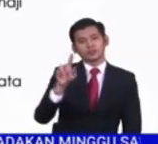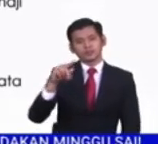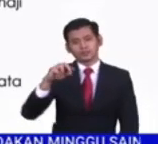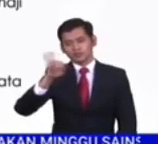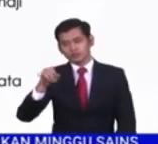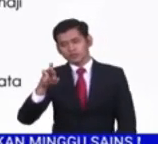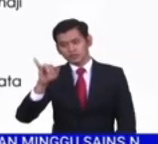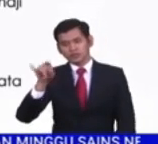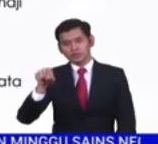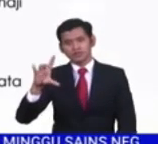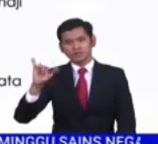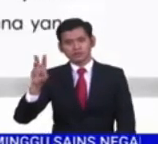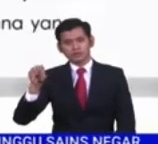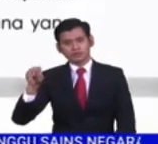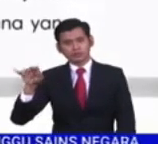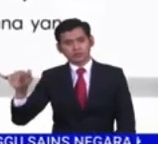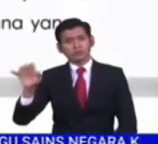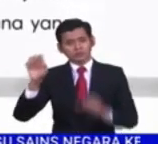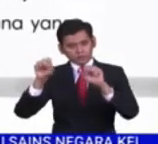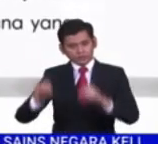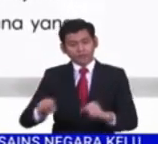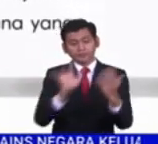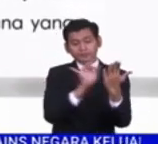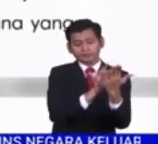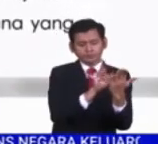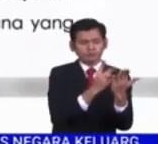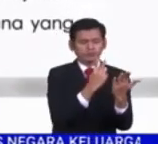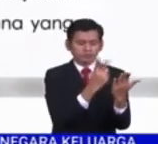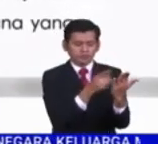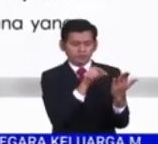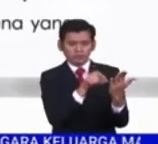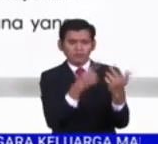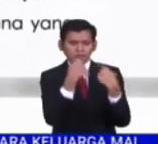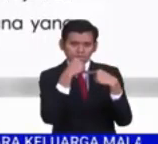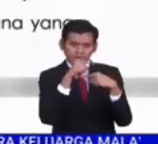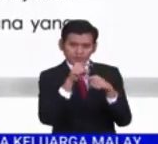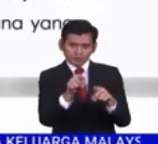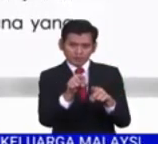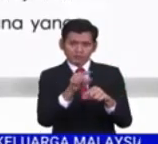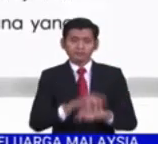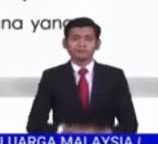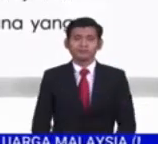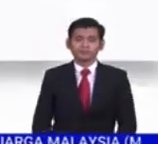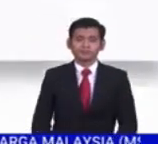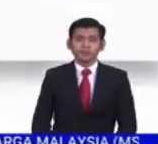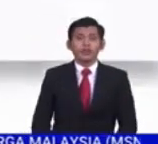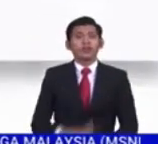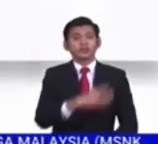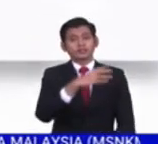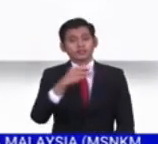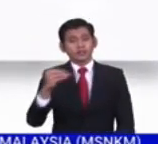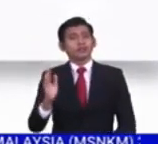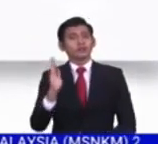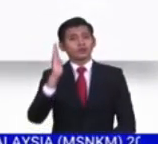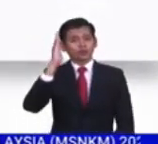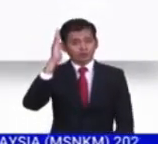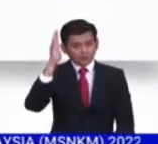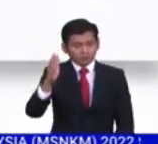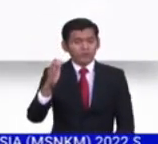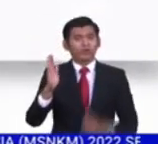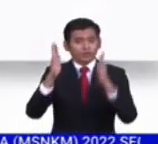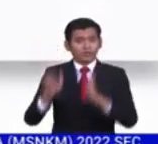www.tijari.com.my dan memuat naik aplikasi Tijari bagi menyemak dan menjawab tawaran. Selain itu, para bakal haji terpilih